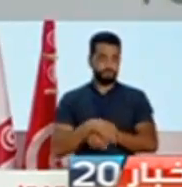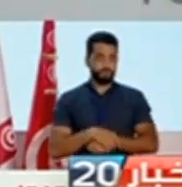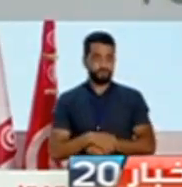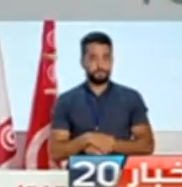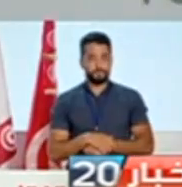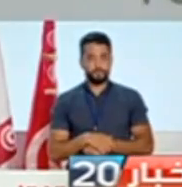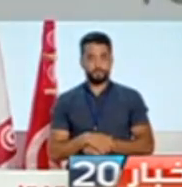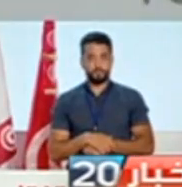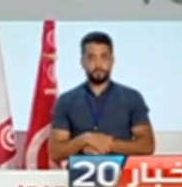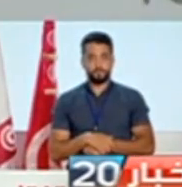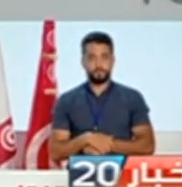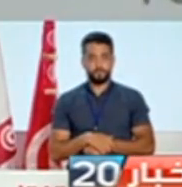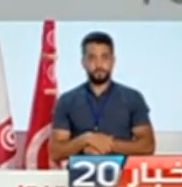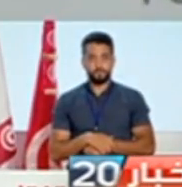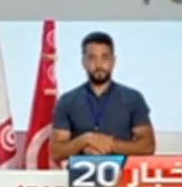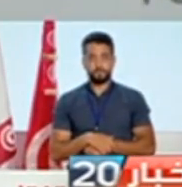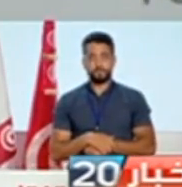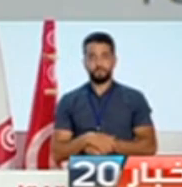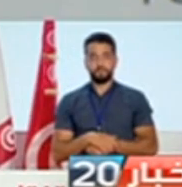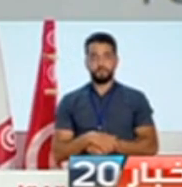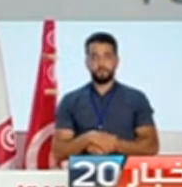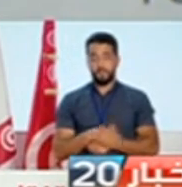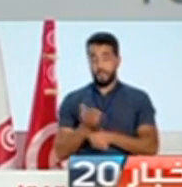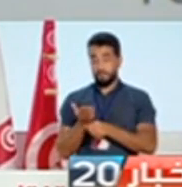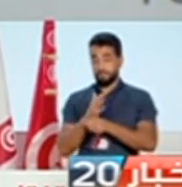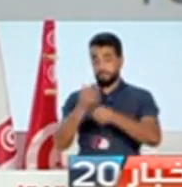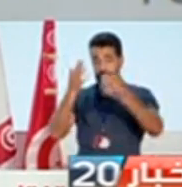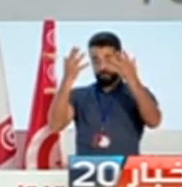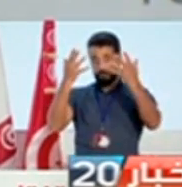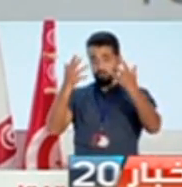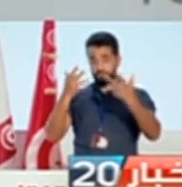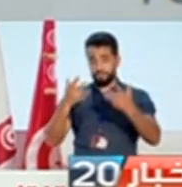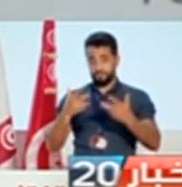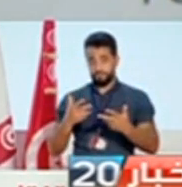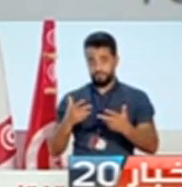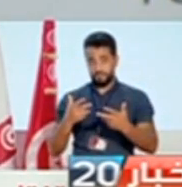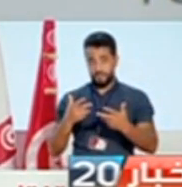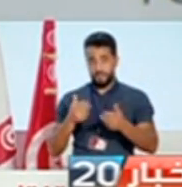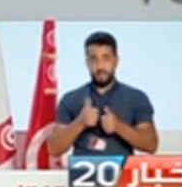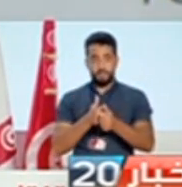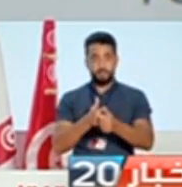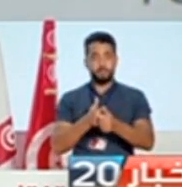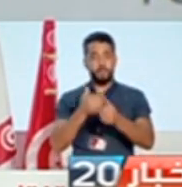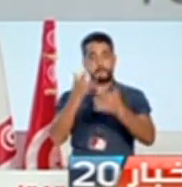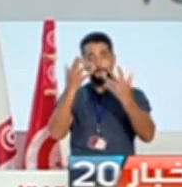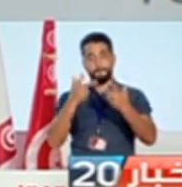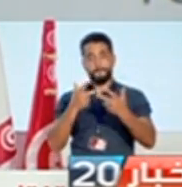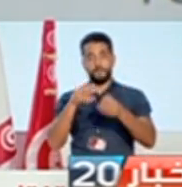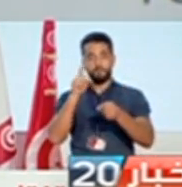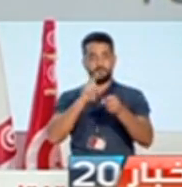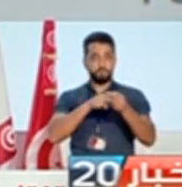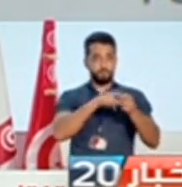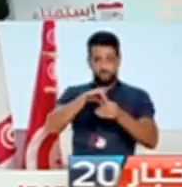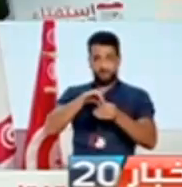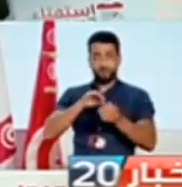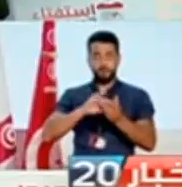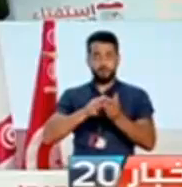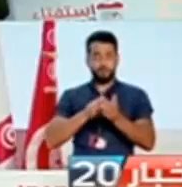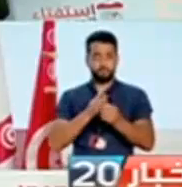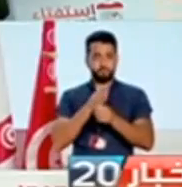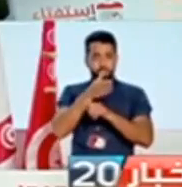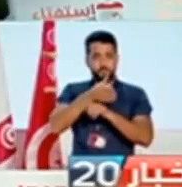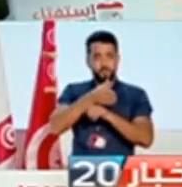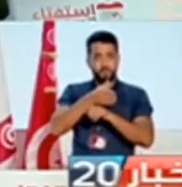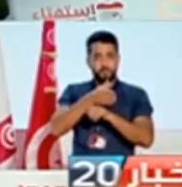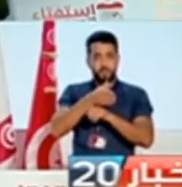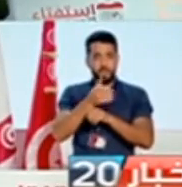العليا المستقلة للانتخابات الناخبين إلى التثبت مسبقا من المعطيات الخاصة بمكاتب الاقتراع التي سيدلون